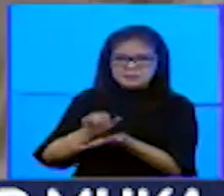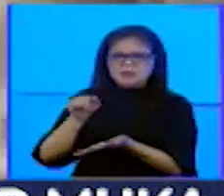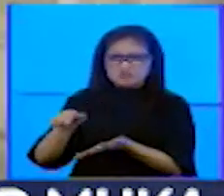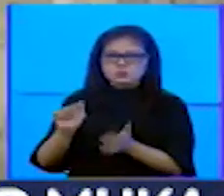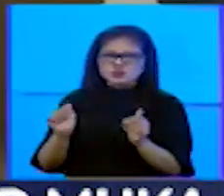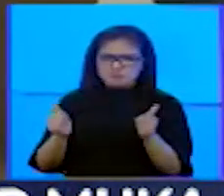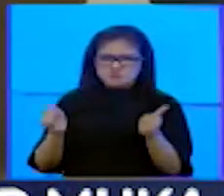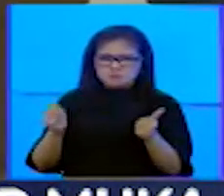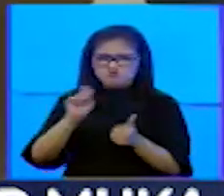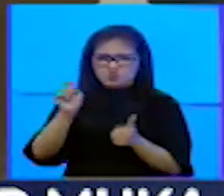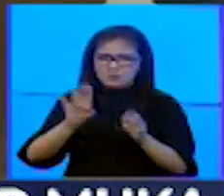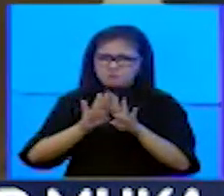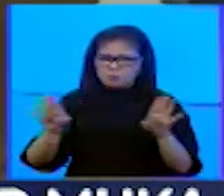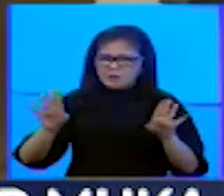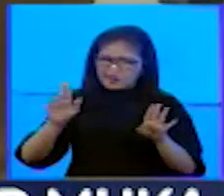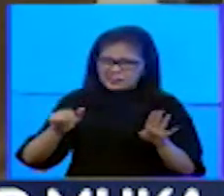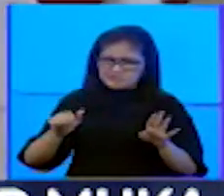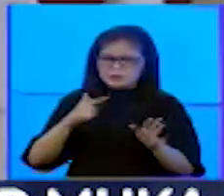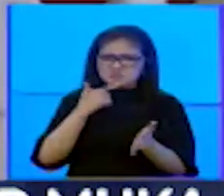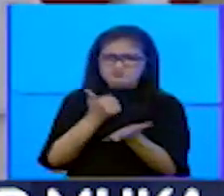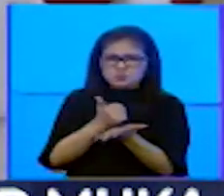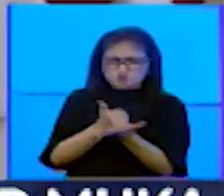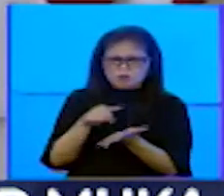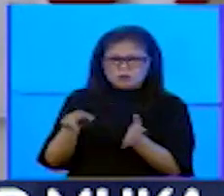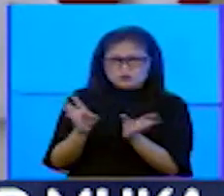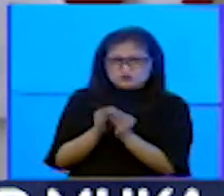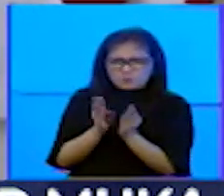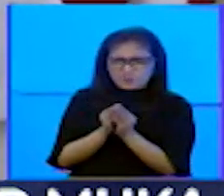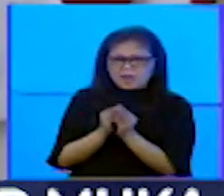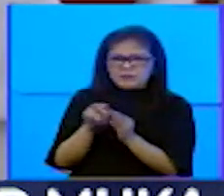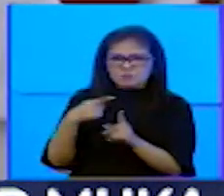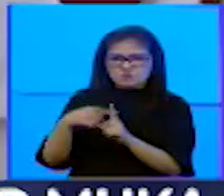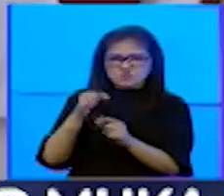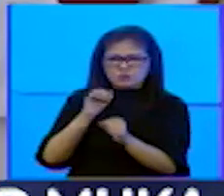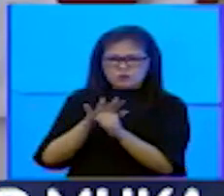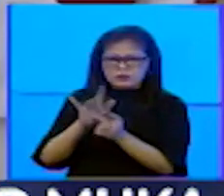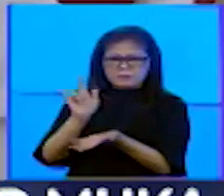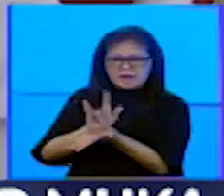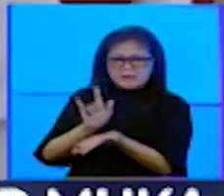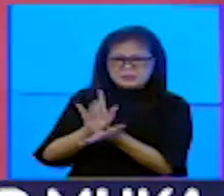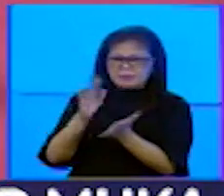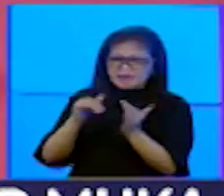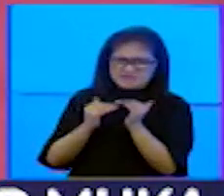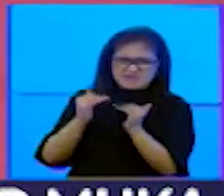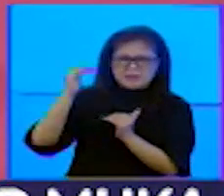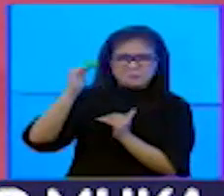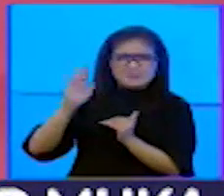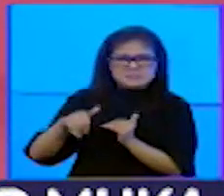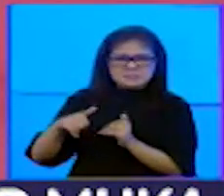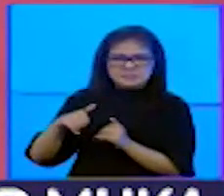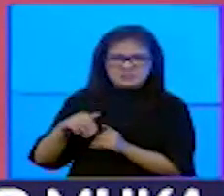sekolah tetap buka meski angka kasus covina intim dikabupaten Bekasi masih tinggi Hai sementara pembangunan toilet